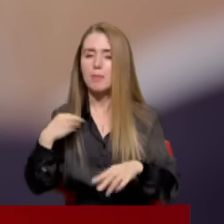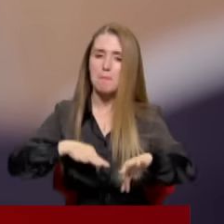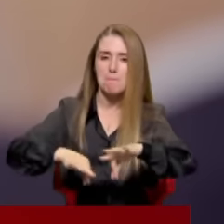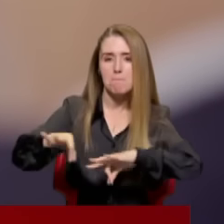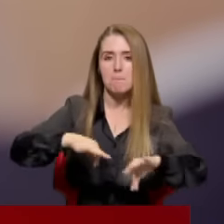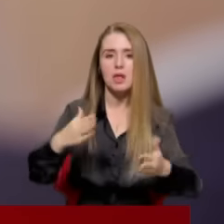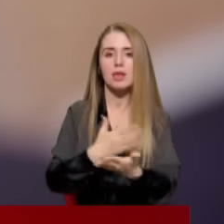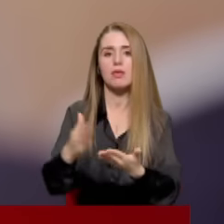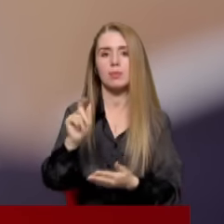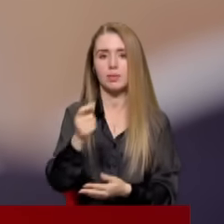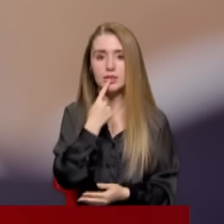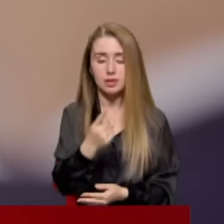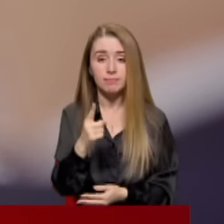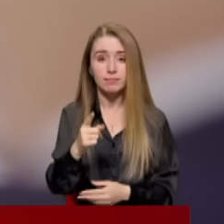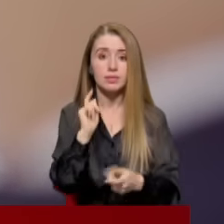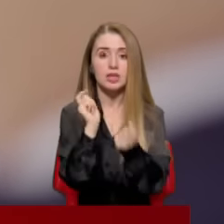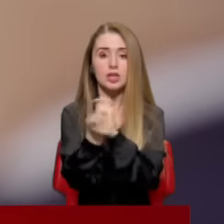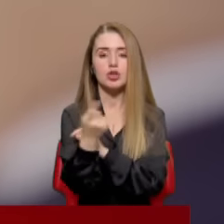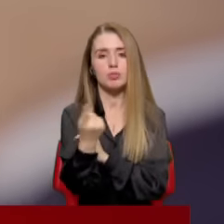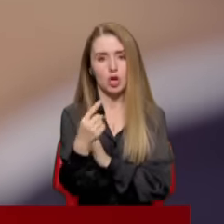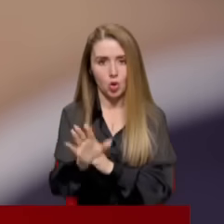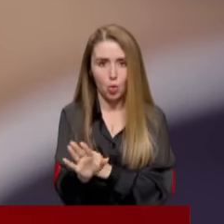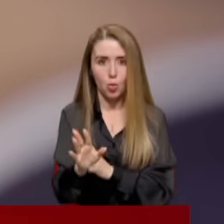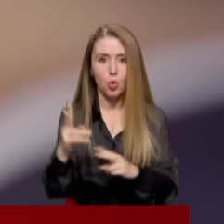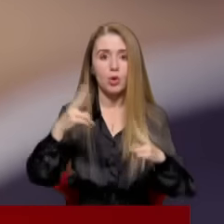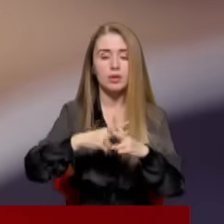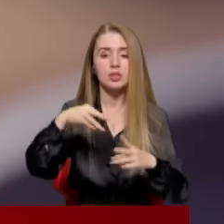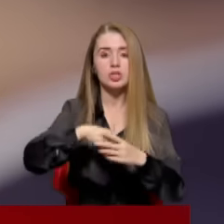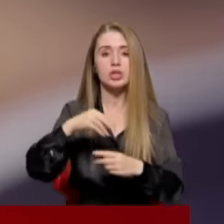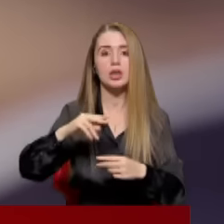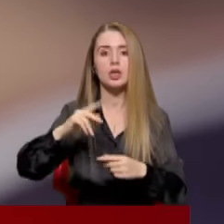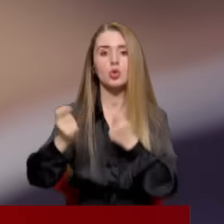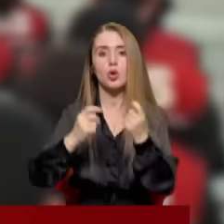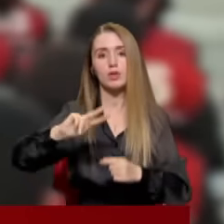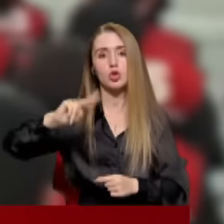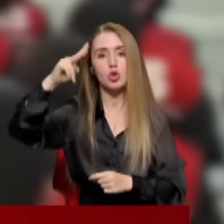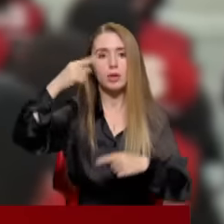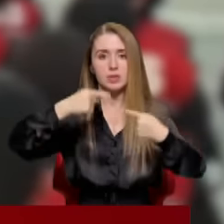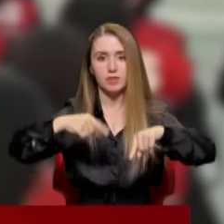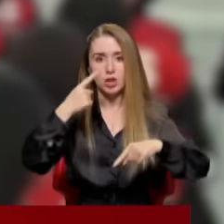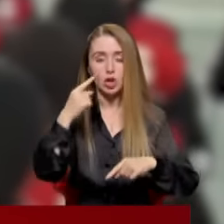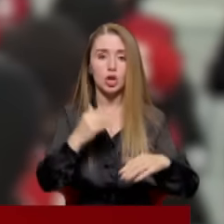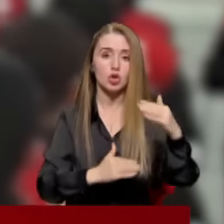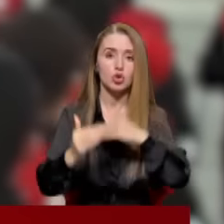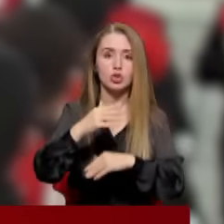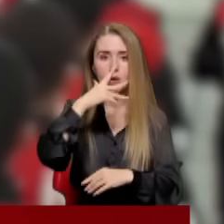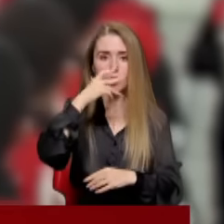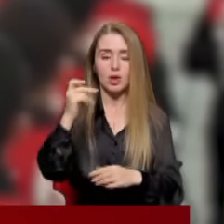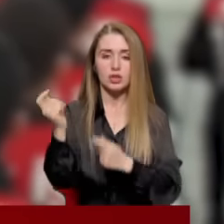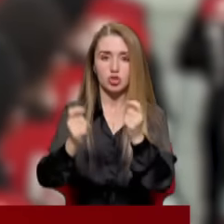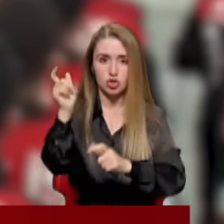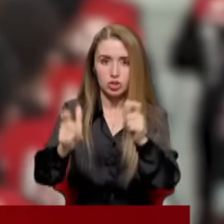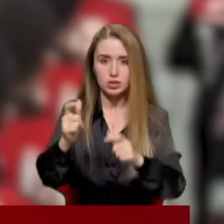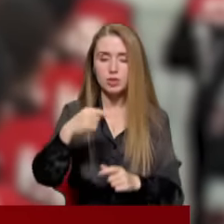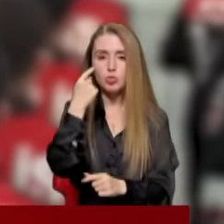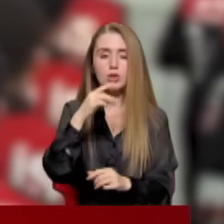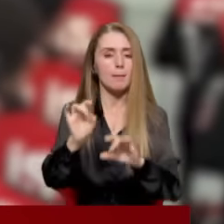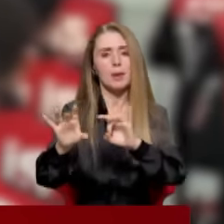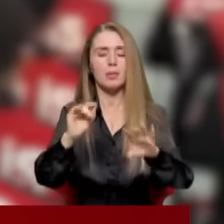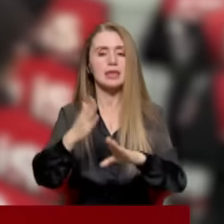haritasıyla ilerletiriz demişti. Ama değişen bir şey yok. Emniyette görevde yükselme sınavında yüksek puanlı personelin mülakatta